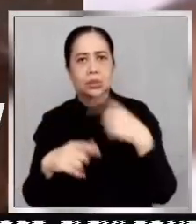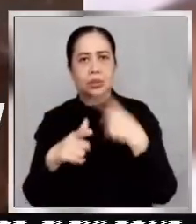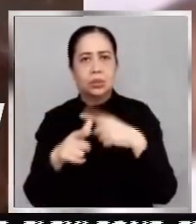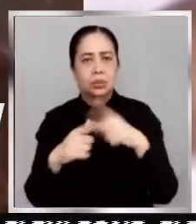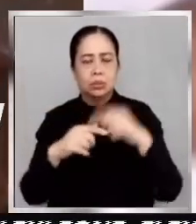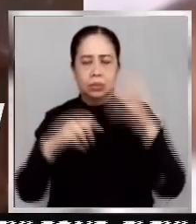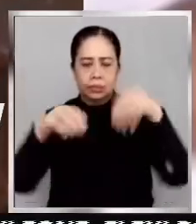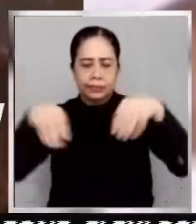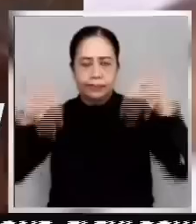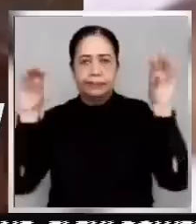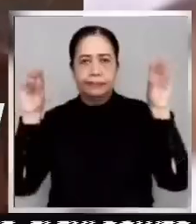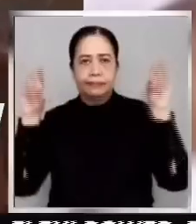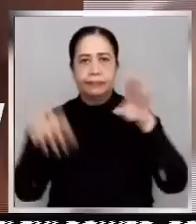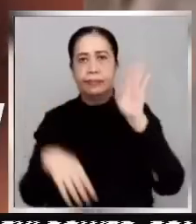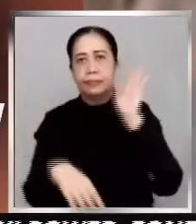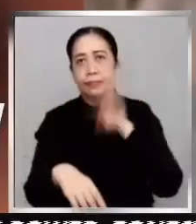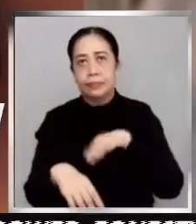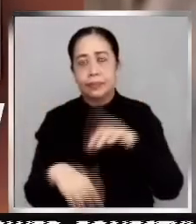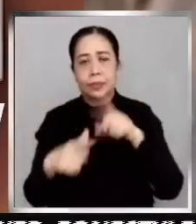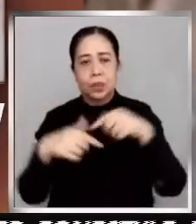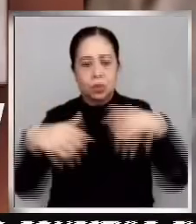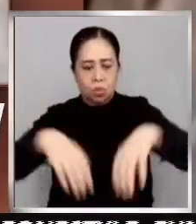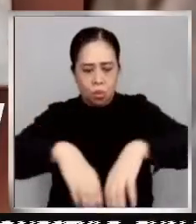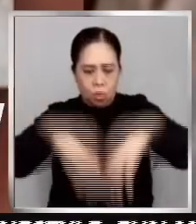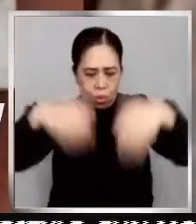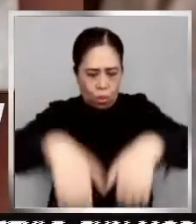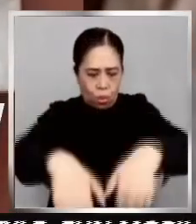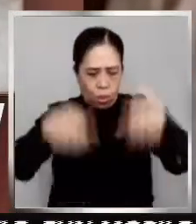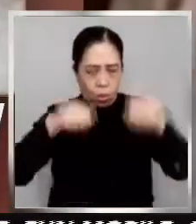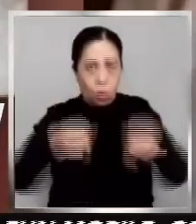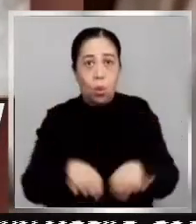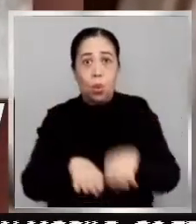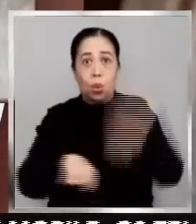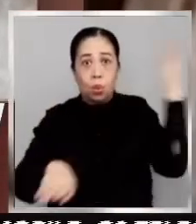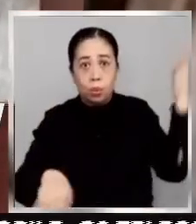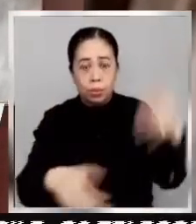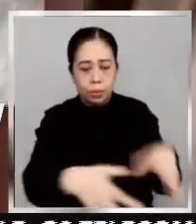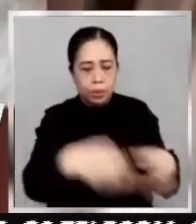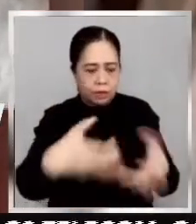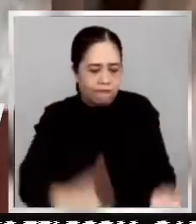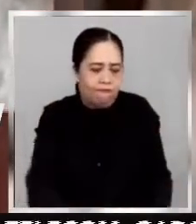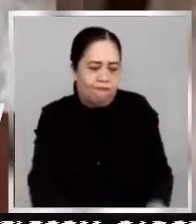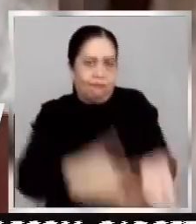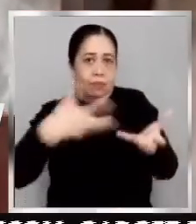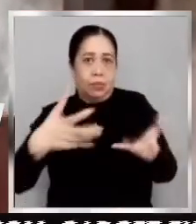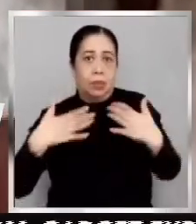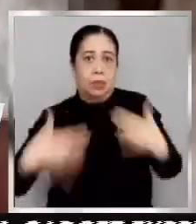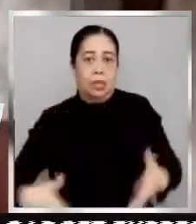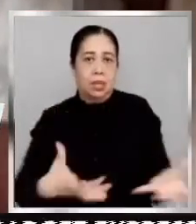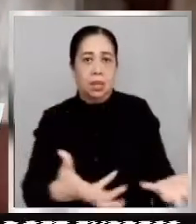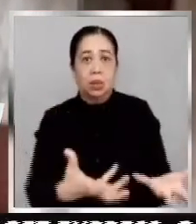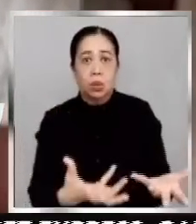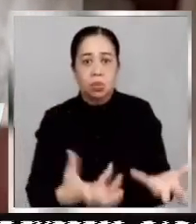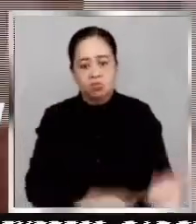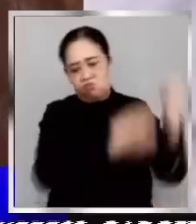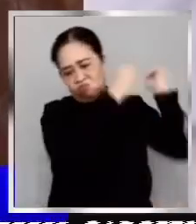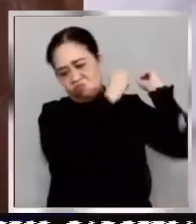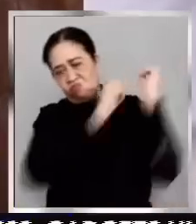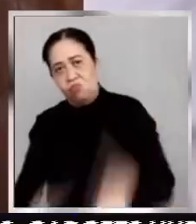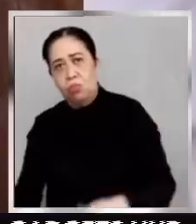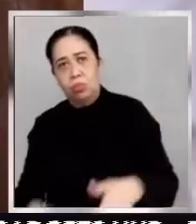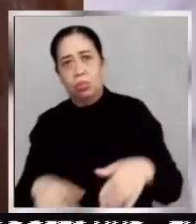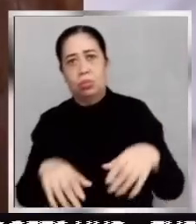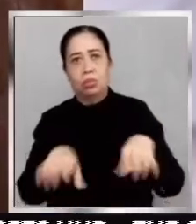ang kapatid binuksan ni sanas ang kabaong binuhat ang bangkay at saka ibinagsak sa semento